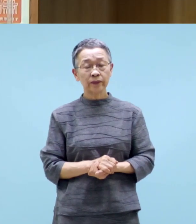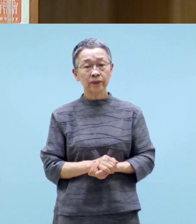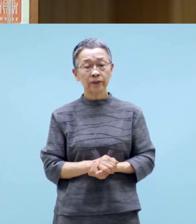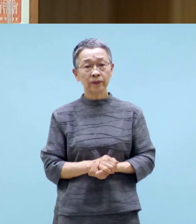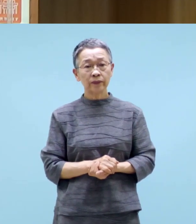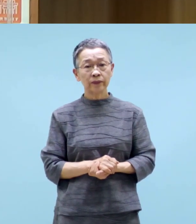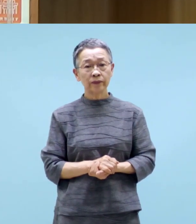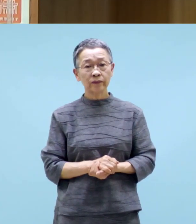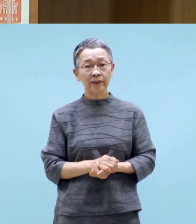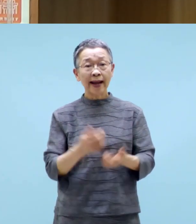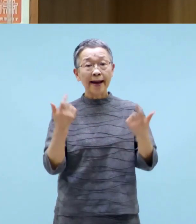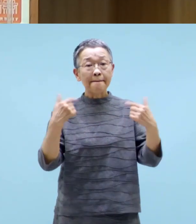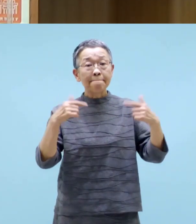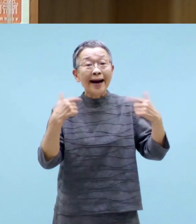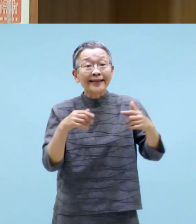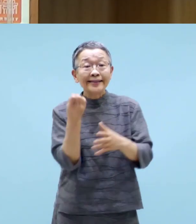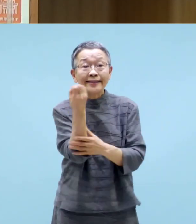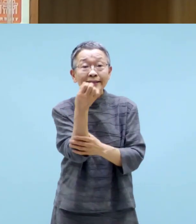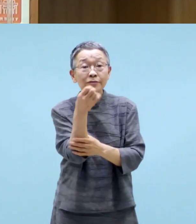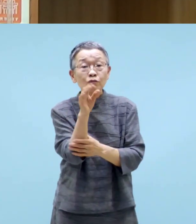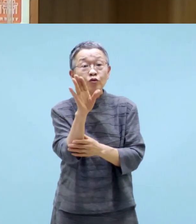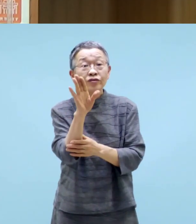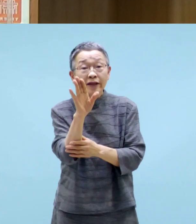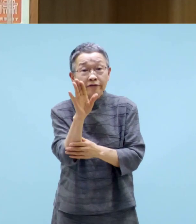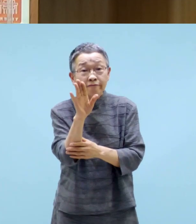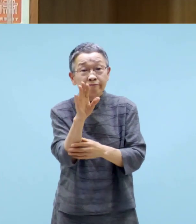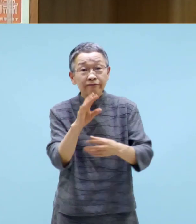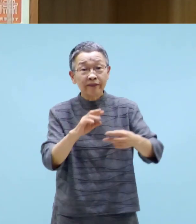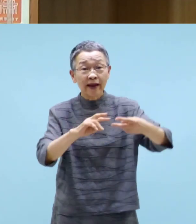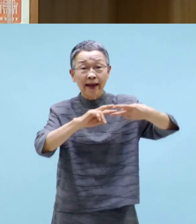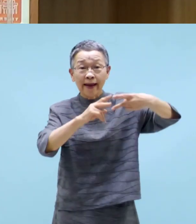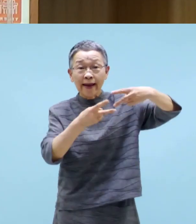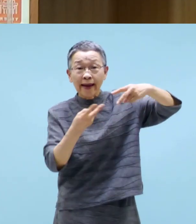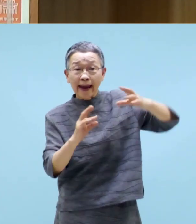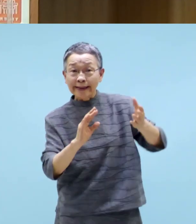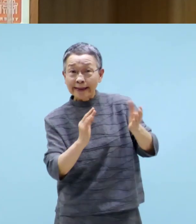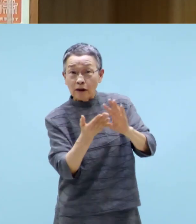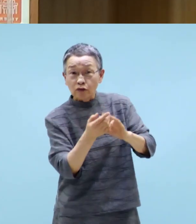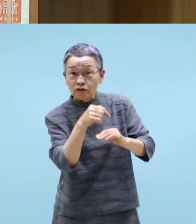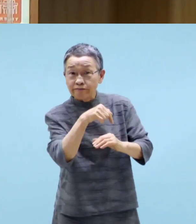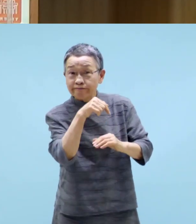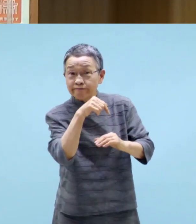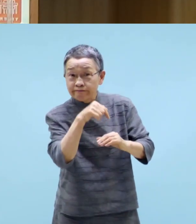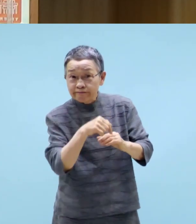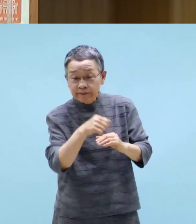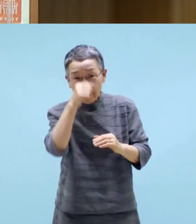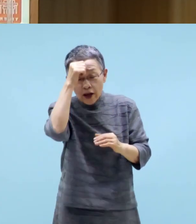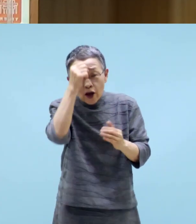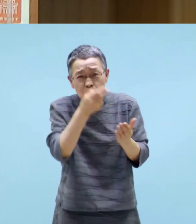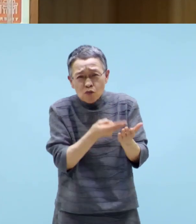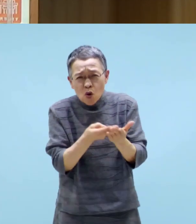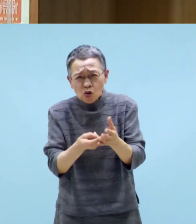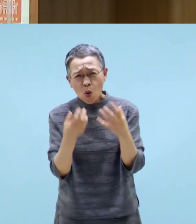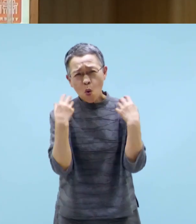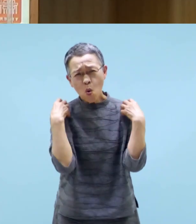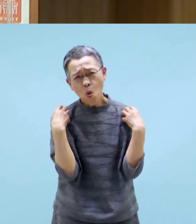マインチームの宮田と申します。変異株の話に立ち戻りまして、病床の逼迫、病床に負荷がかかると、既